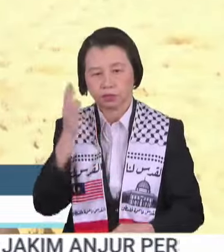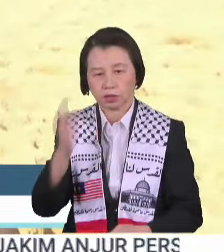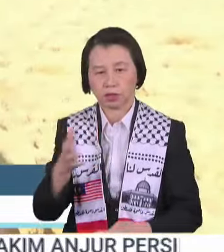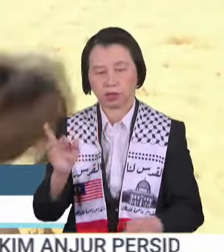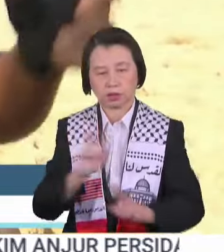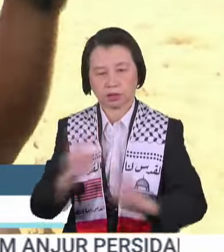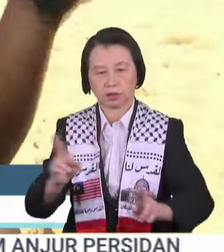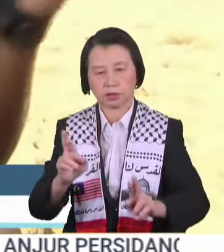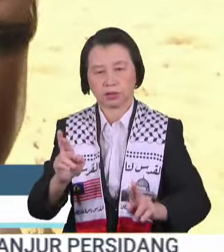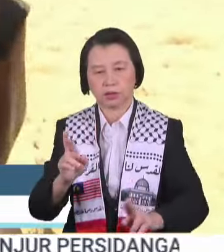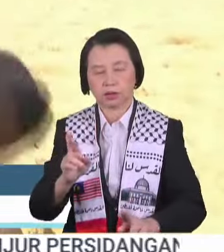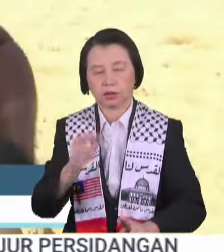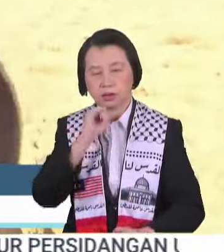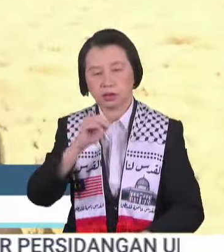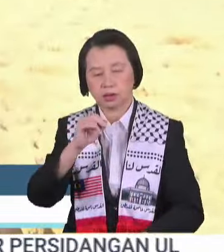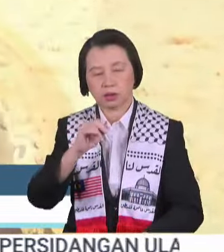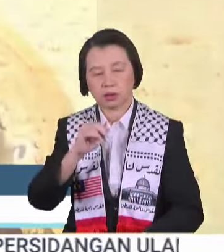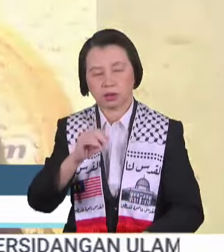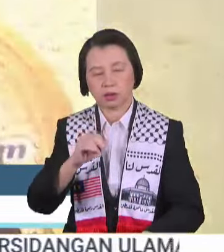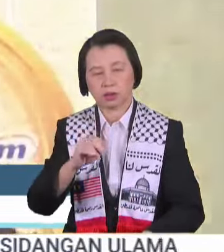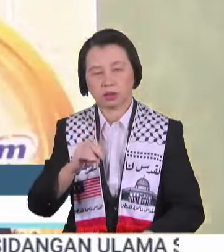sediakan kuda untuk orang awam.